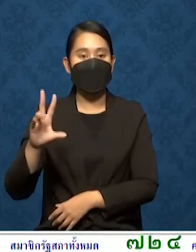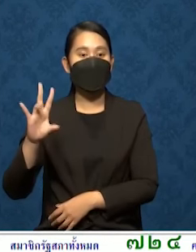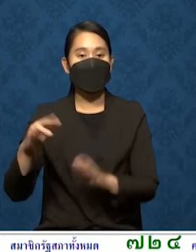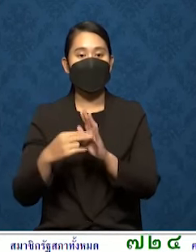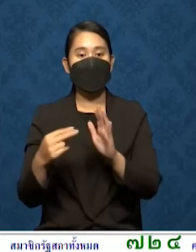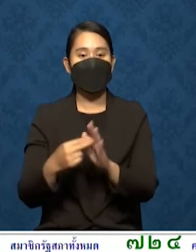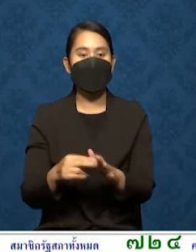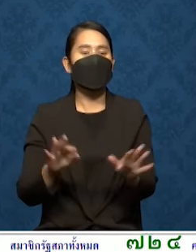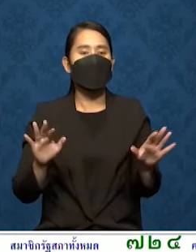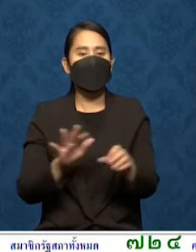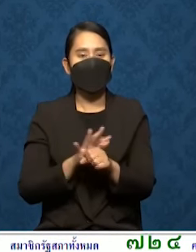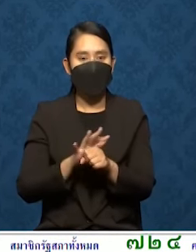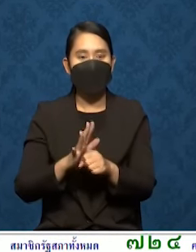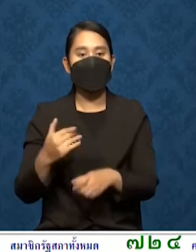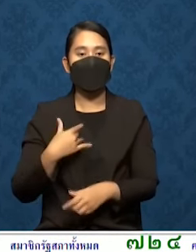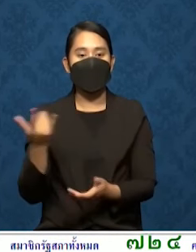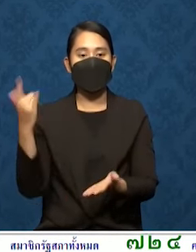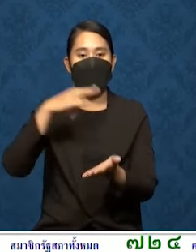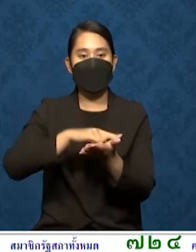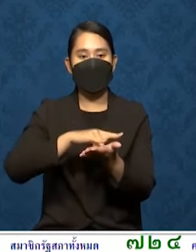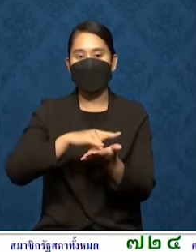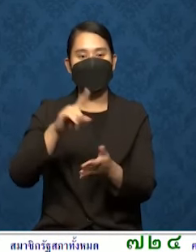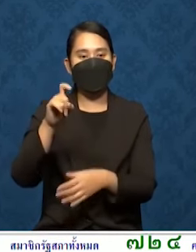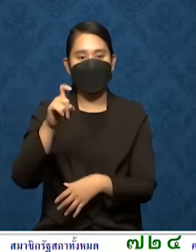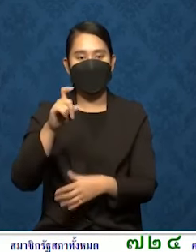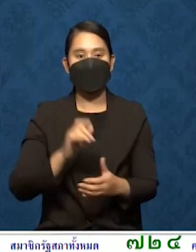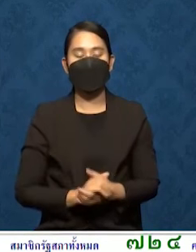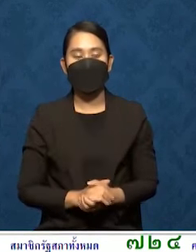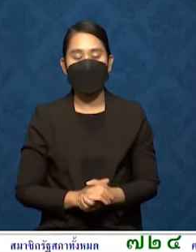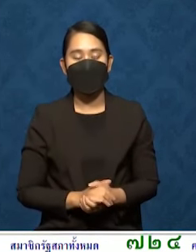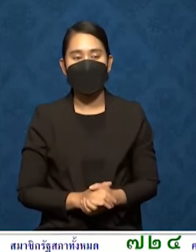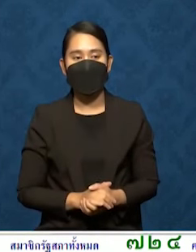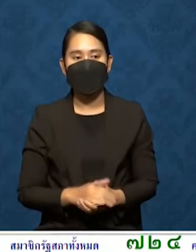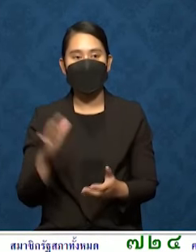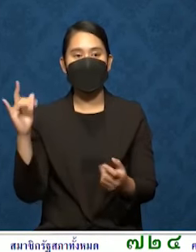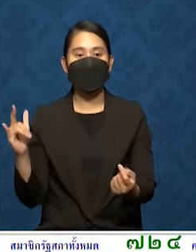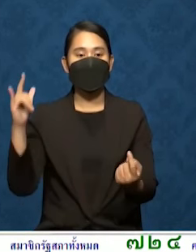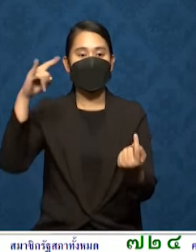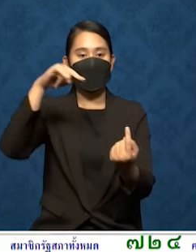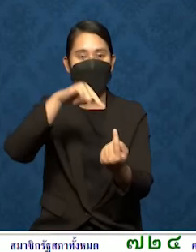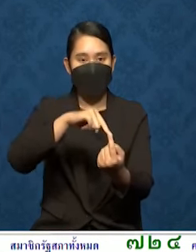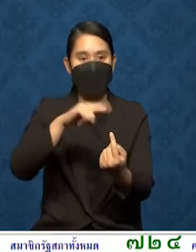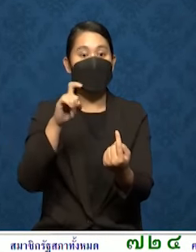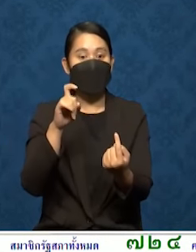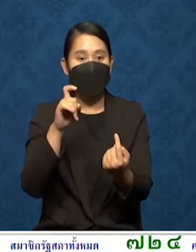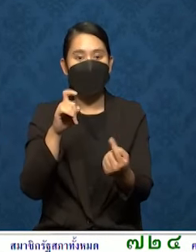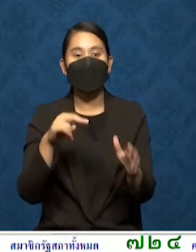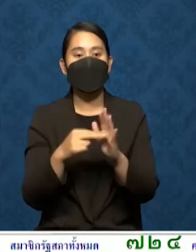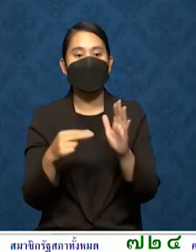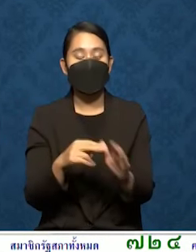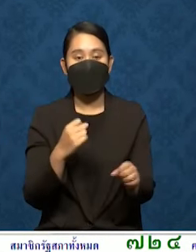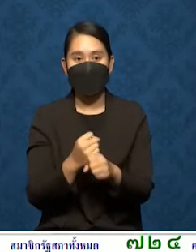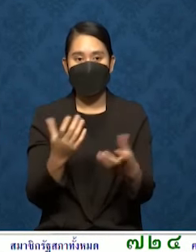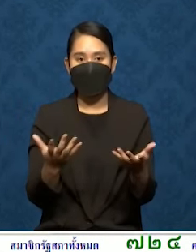างเนี่ยไม่สามารถบินเข้าเบตงได้เมื่อไม่สามารถบินเข้าเบตงได้สิ่งหนึ่งเรา